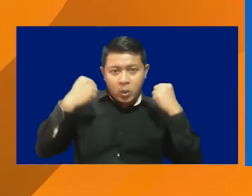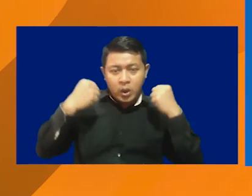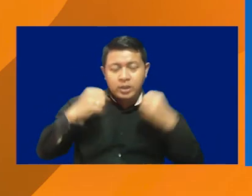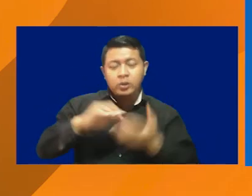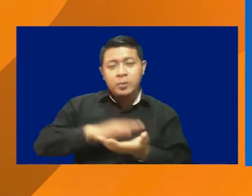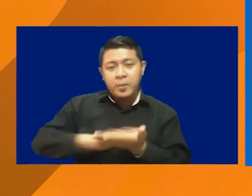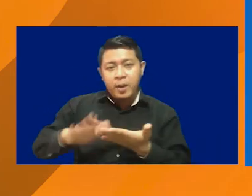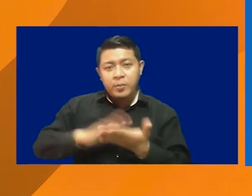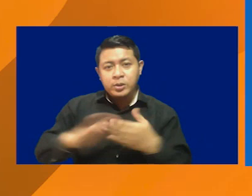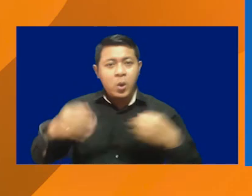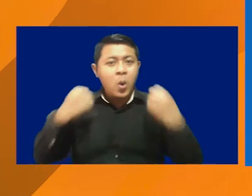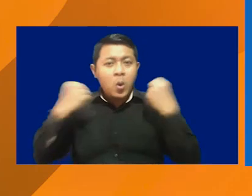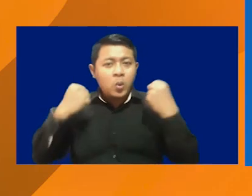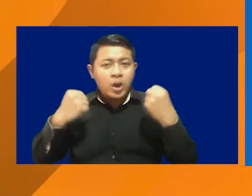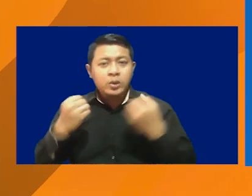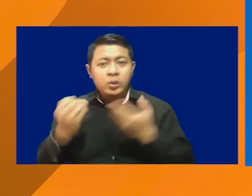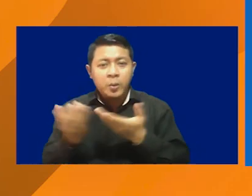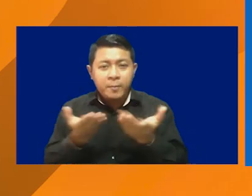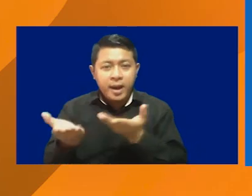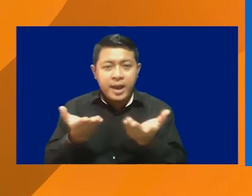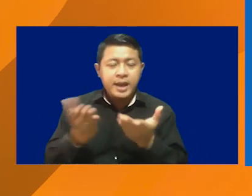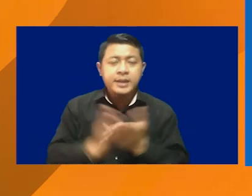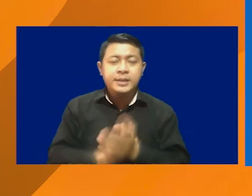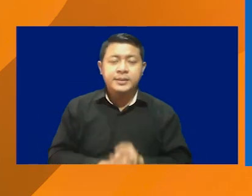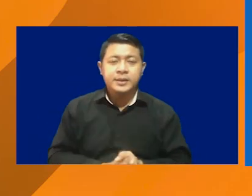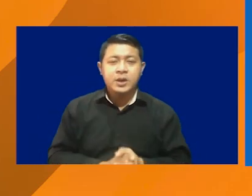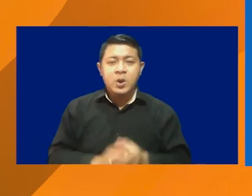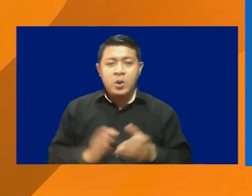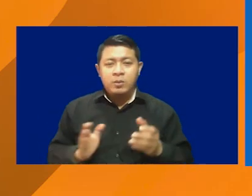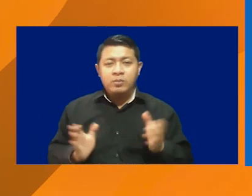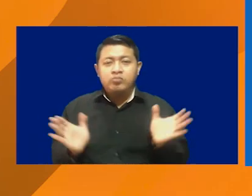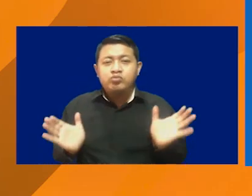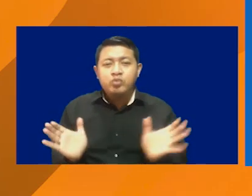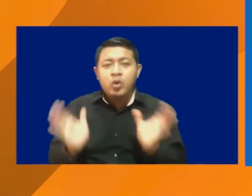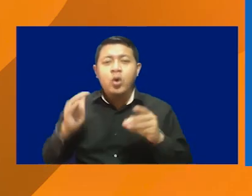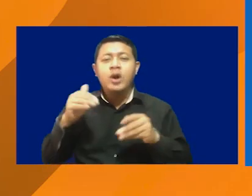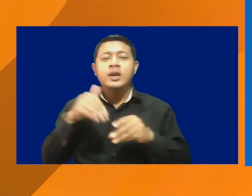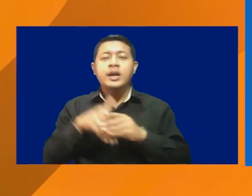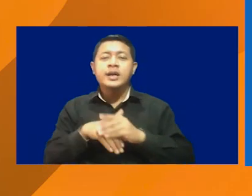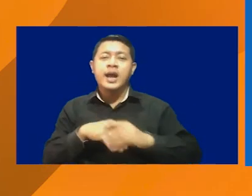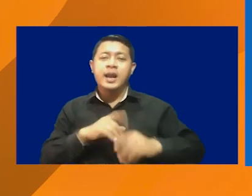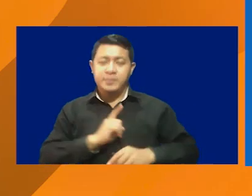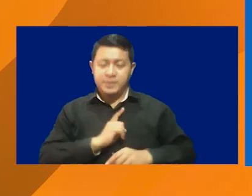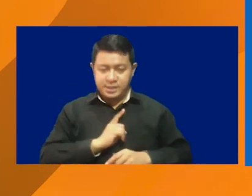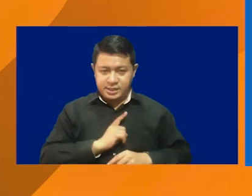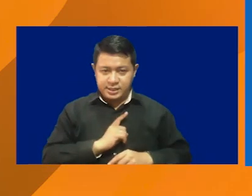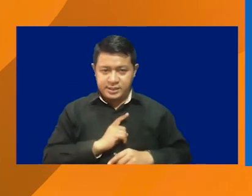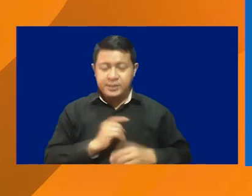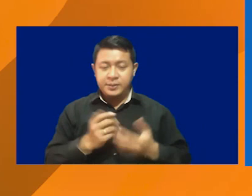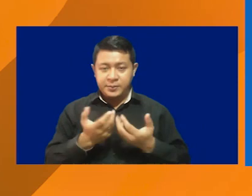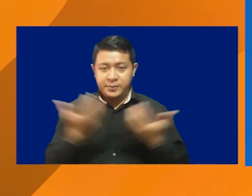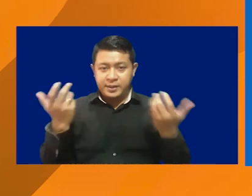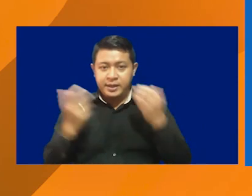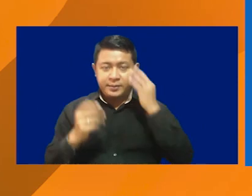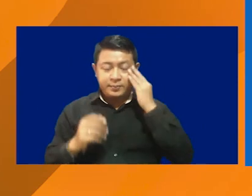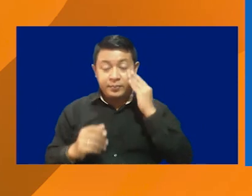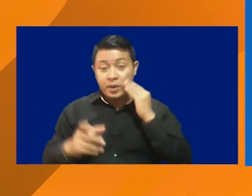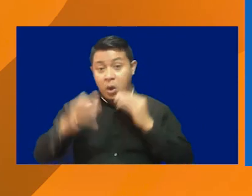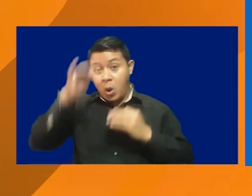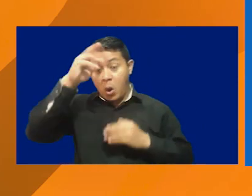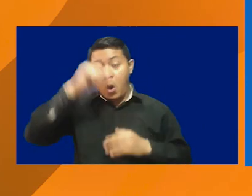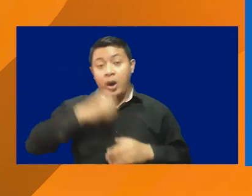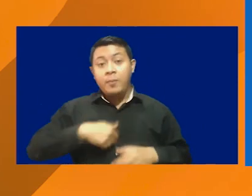Kekuatan mencintai, kekuatan mengampuni, kekuatan melayani. Dorongannya dari dalam.